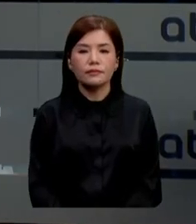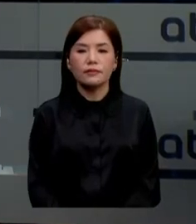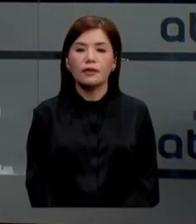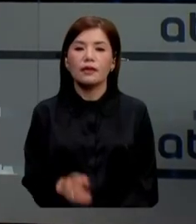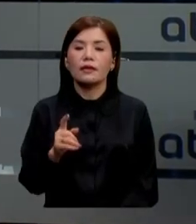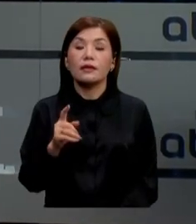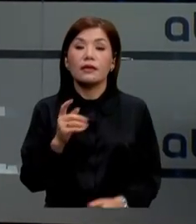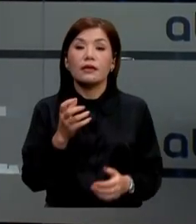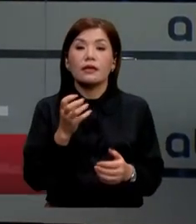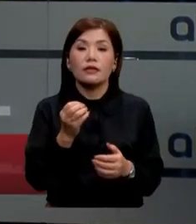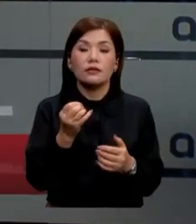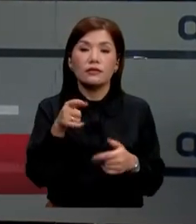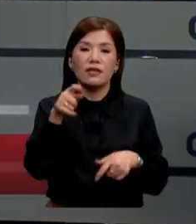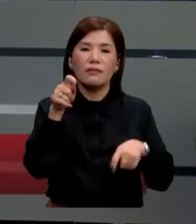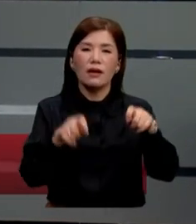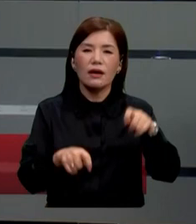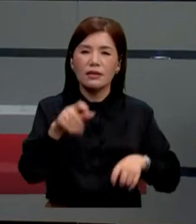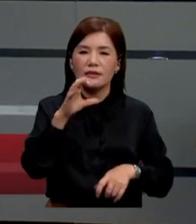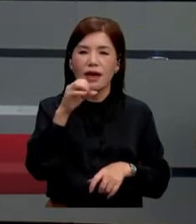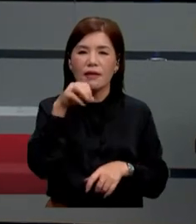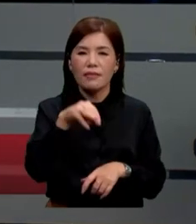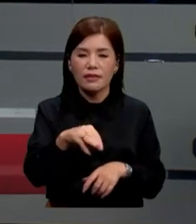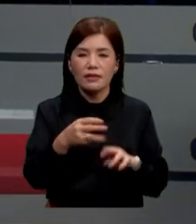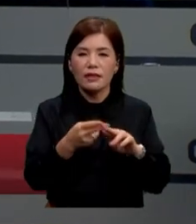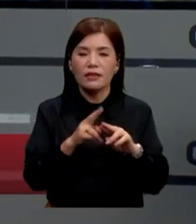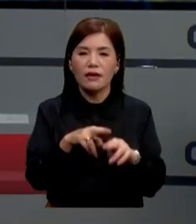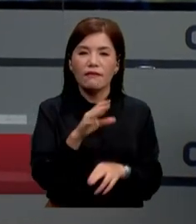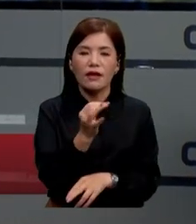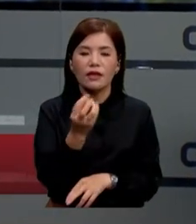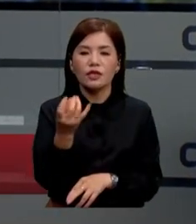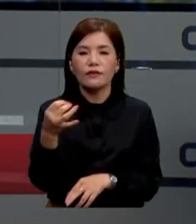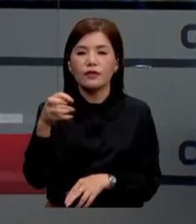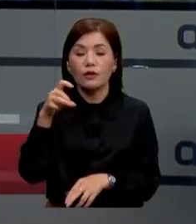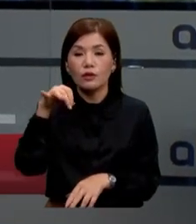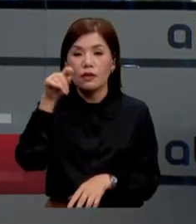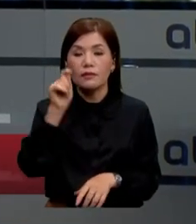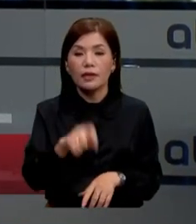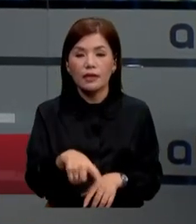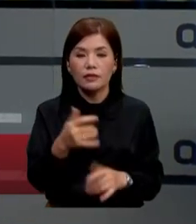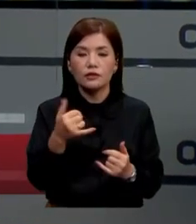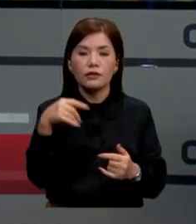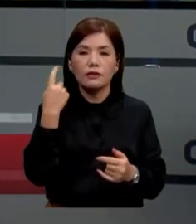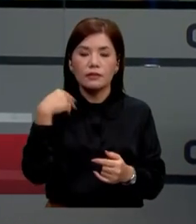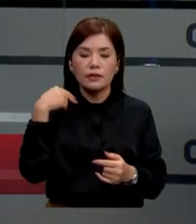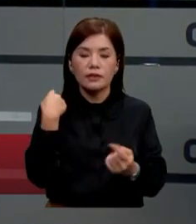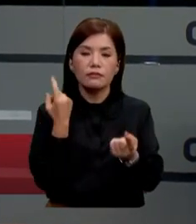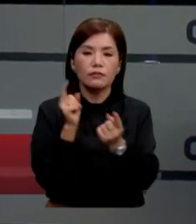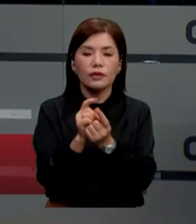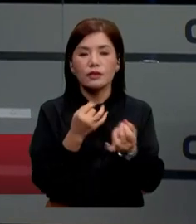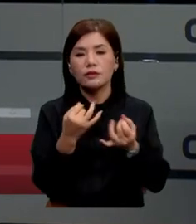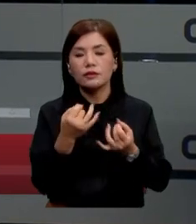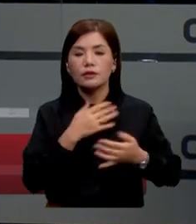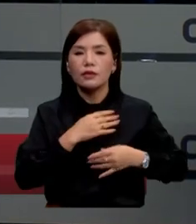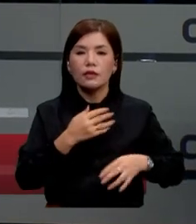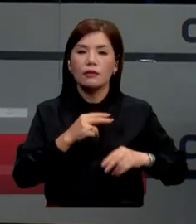Одним из наблюдателей на предстоящем саммите станет премьер-министр Венгрии Виктор Орбан. Он уже встретился сегодня с президентом и обсудил партнерские